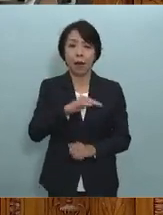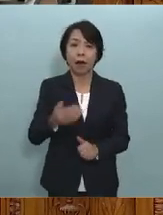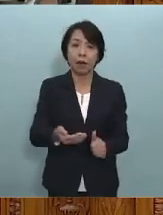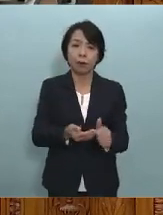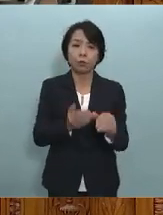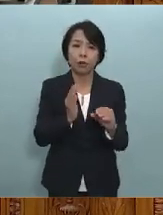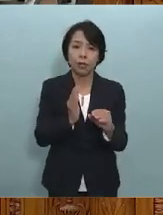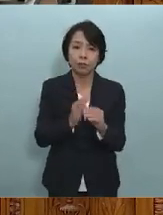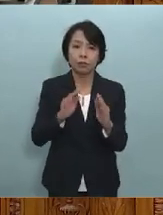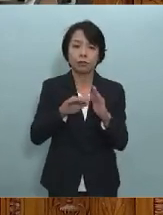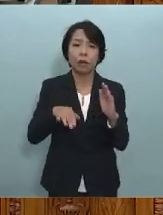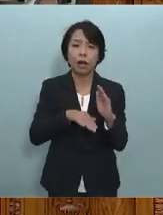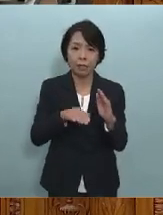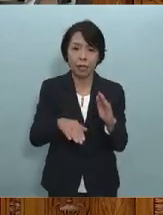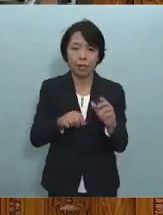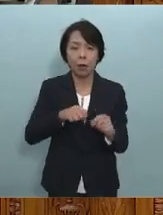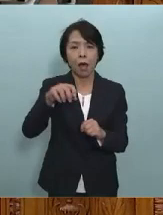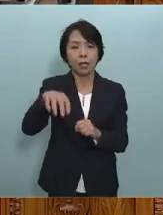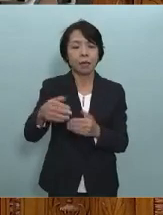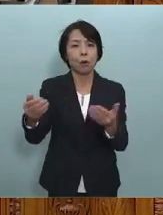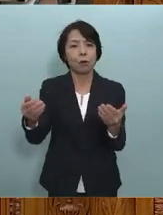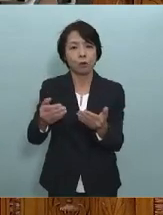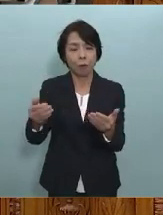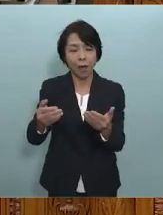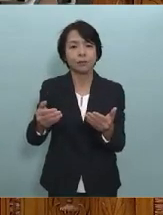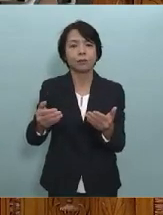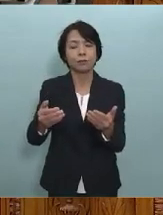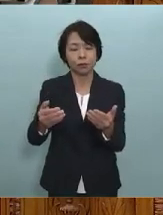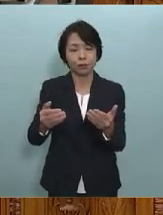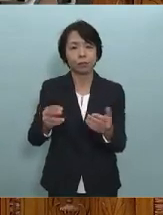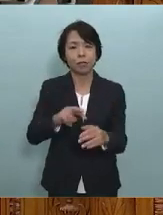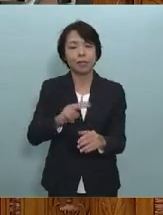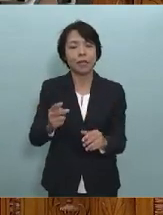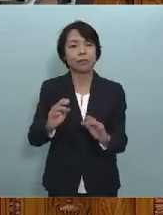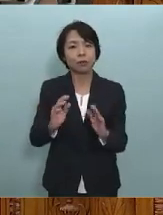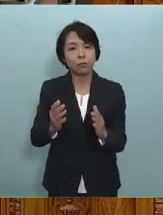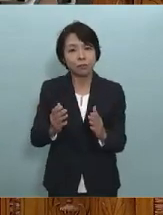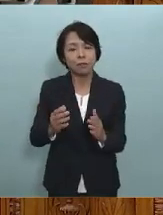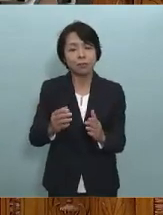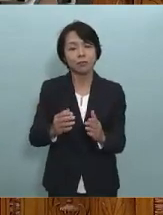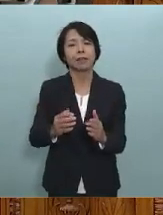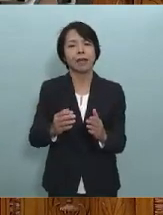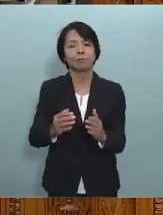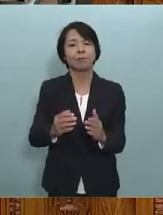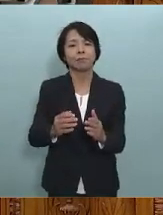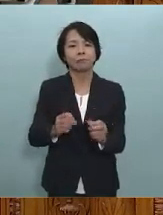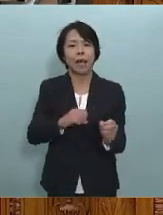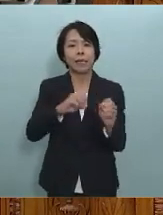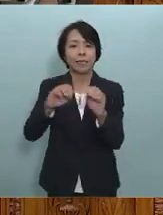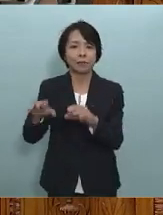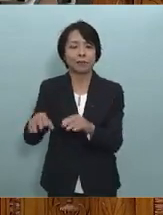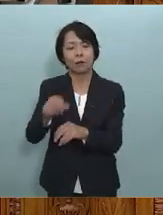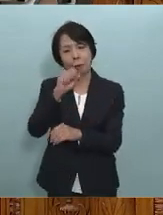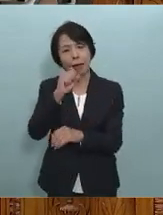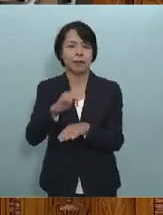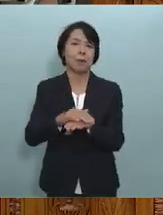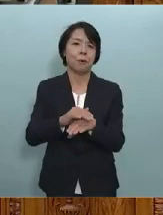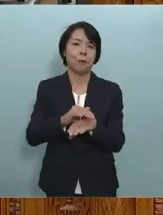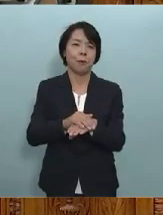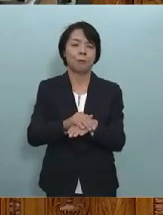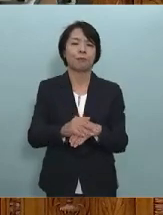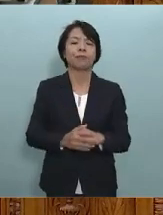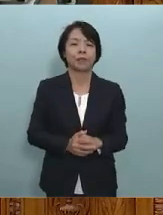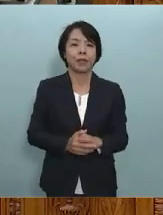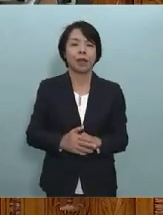とってリモートワークによる転職なき移住は非常に有力なツールとなるでしょう